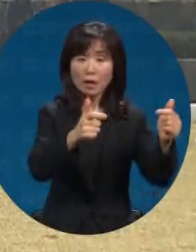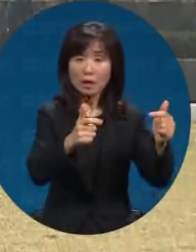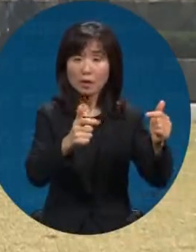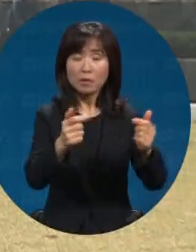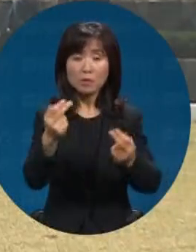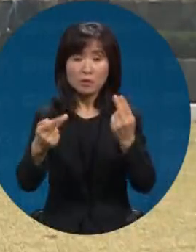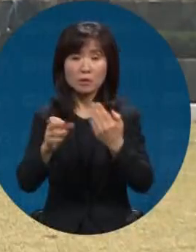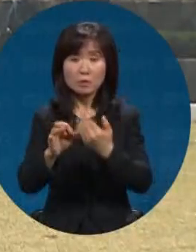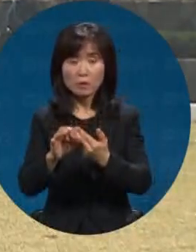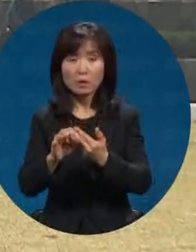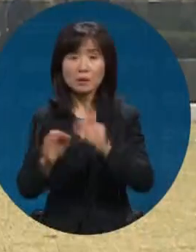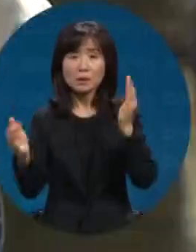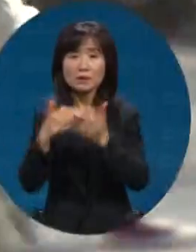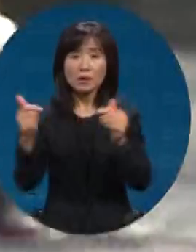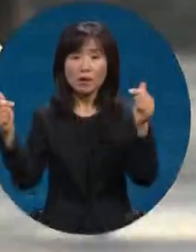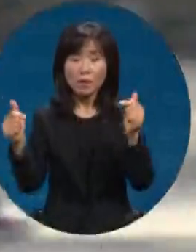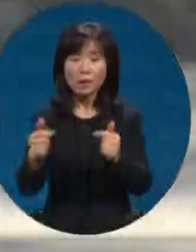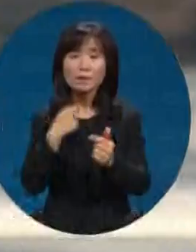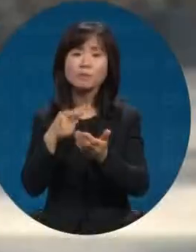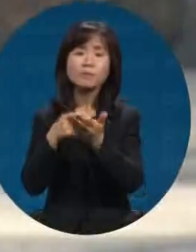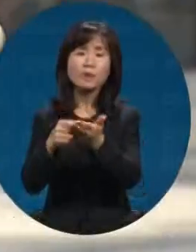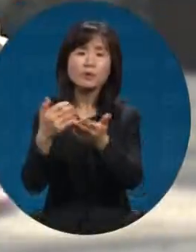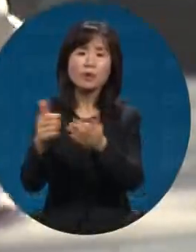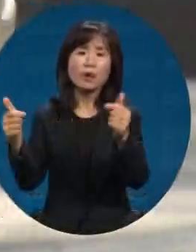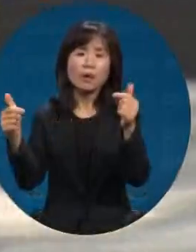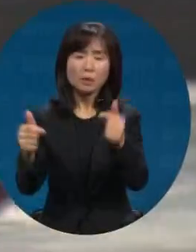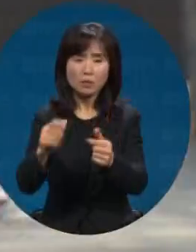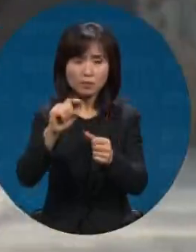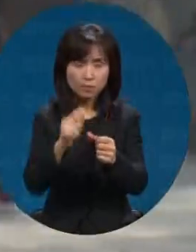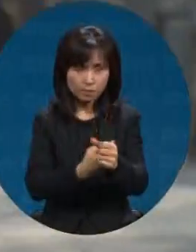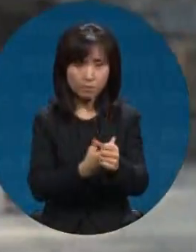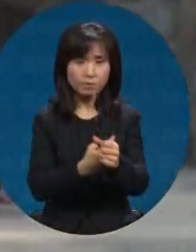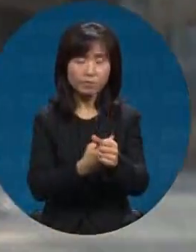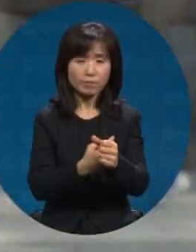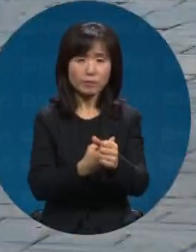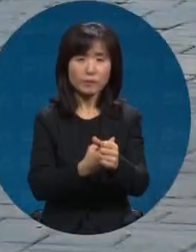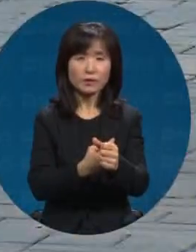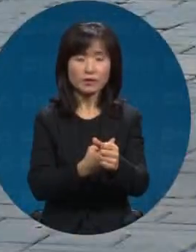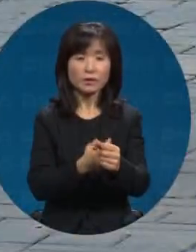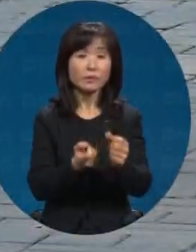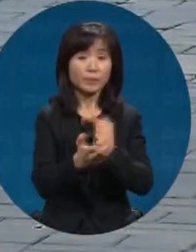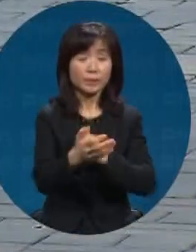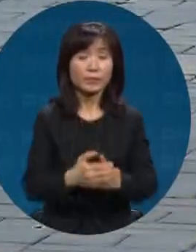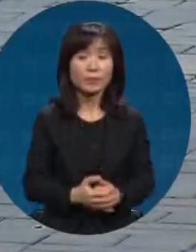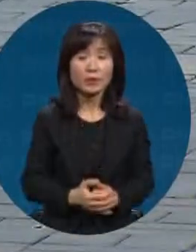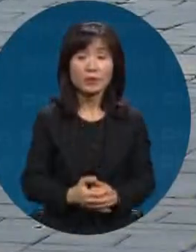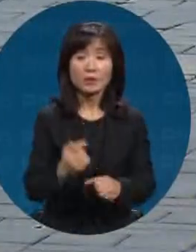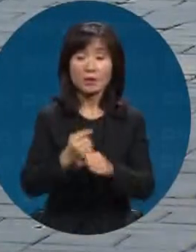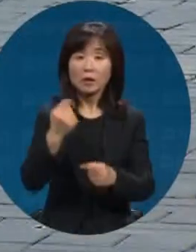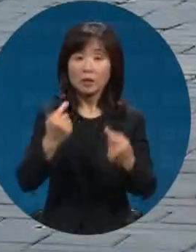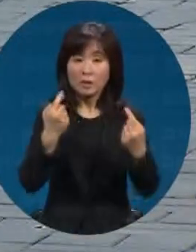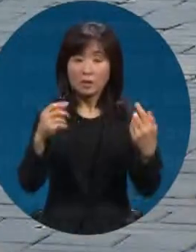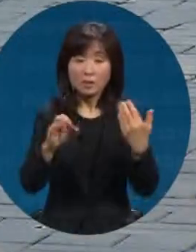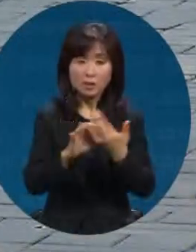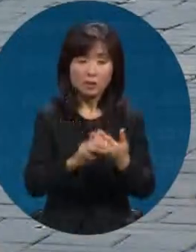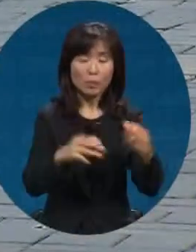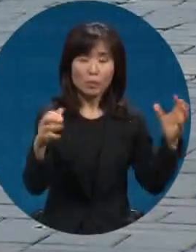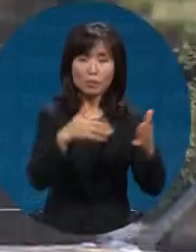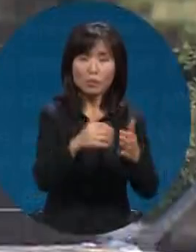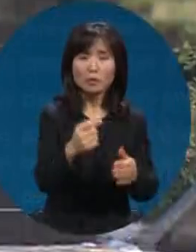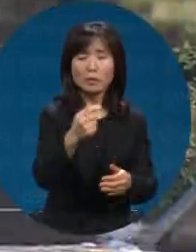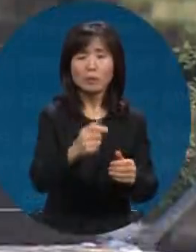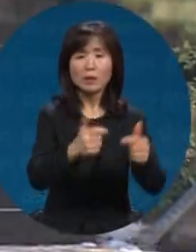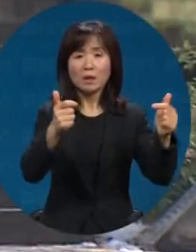학녀인구 감수로 응시자 수는 줄어든게 영향을 미쳤다고 분석합니다 지난해 비해 모집인원은 천명가량 늘었지만